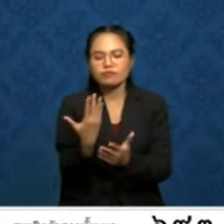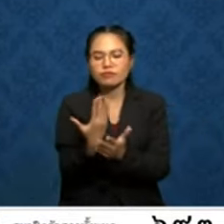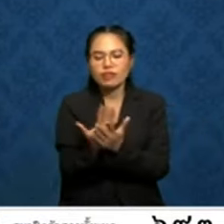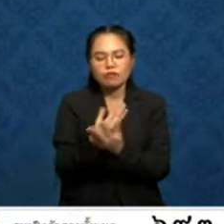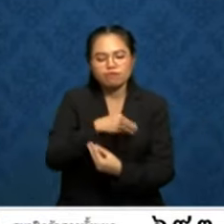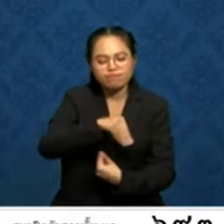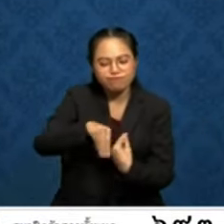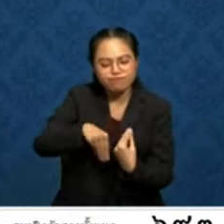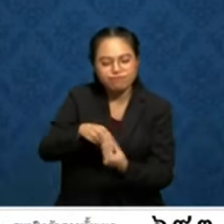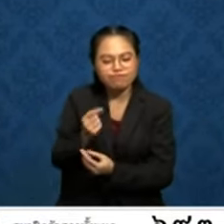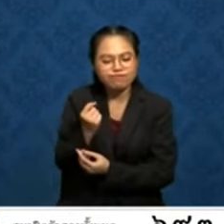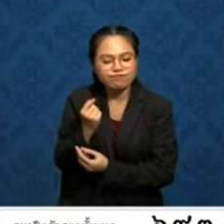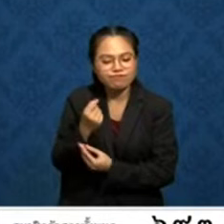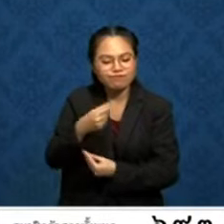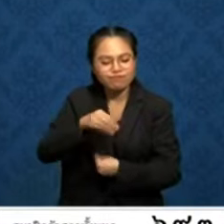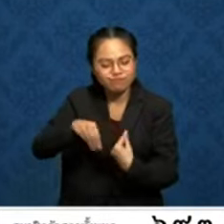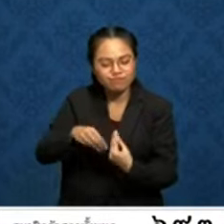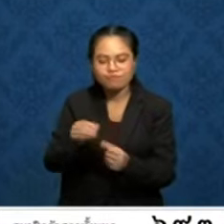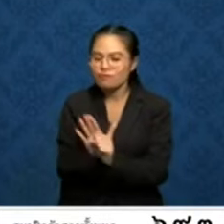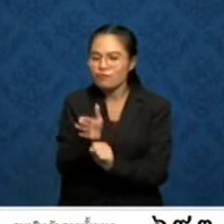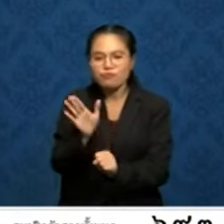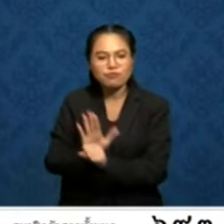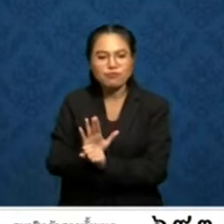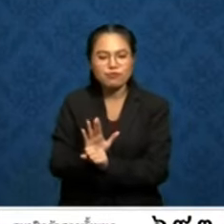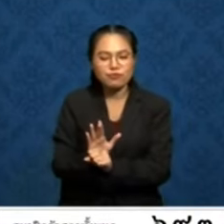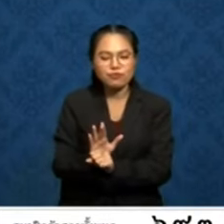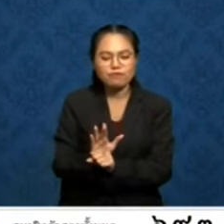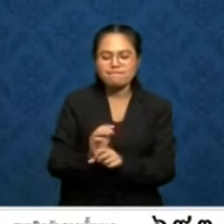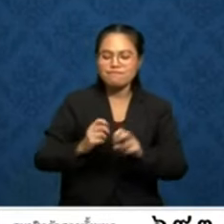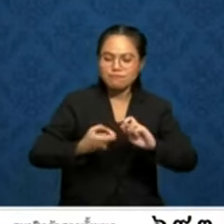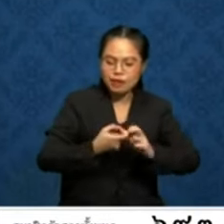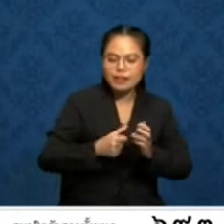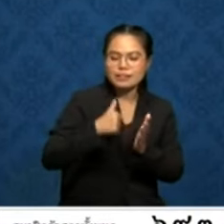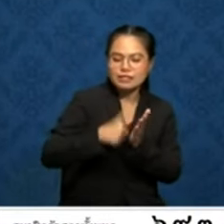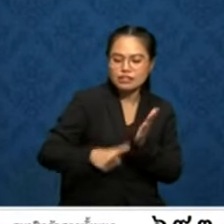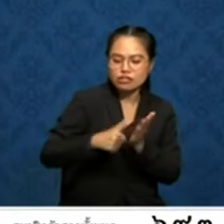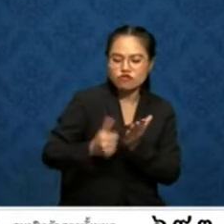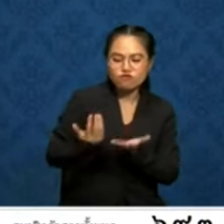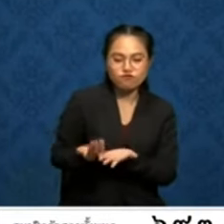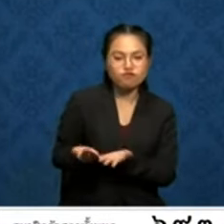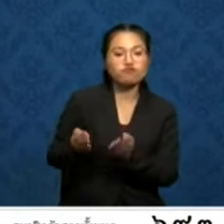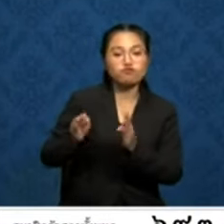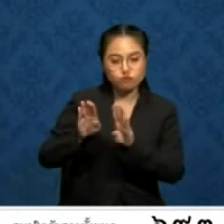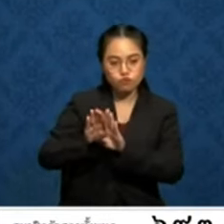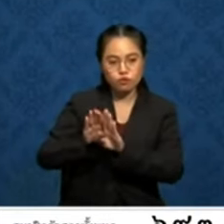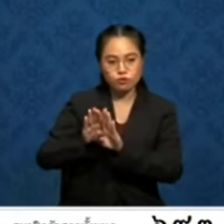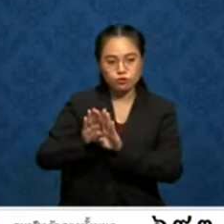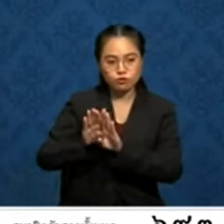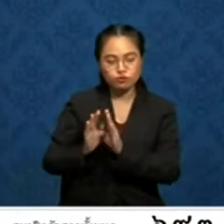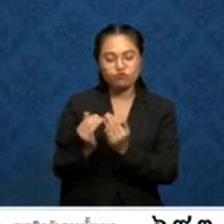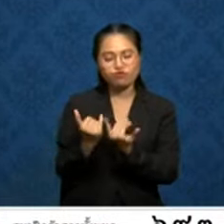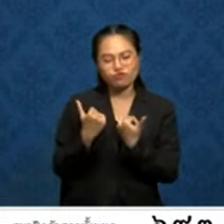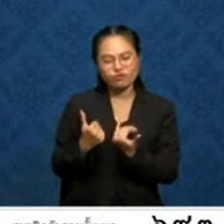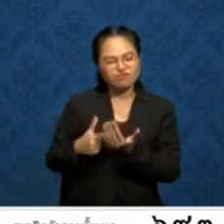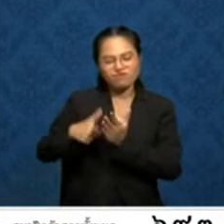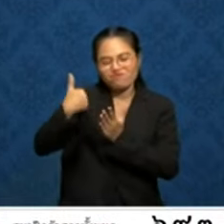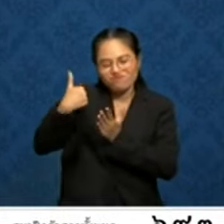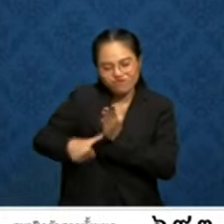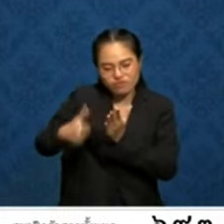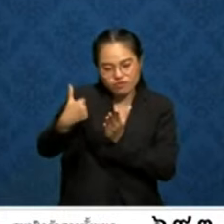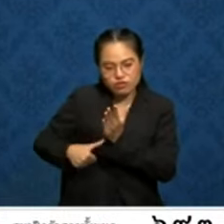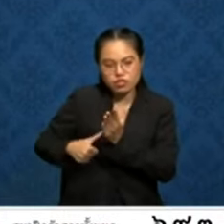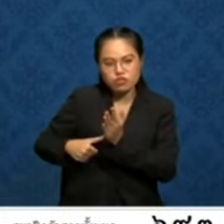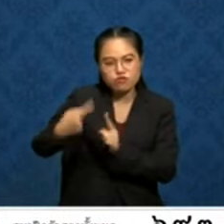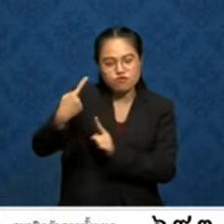อกับรายจ่ายและโดยเฉพาะปัญหาหนี้สินครัวเรือนซึ่งขณะนี้มีมูลค่ามากกว่